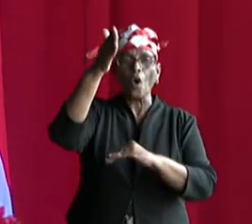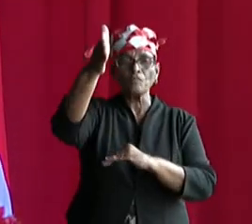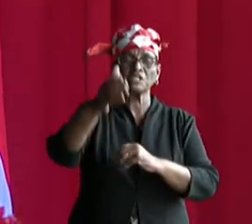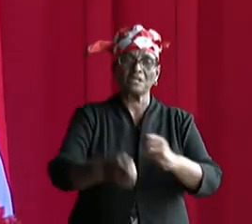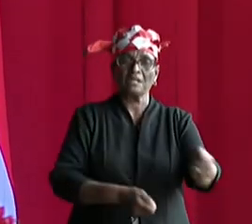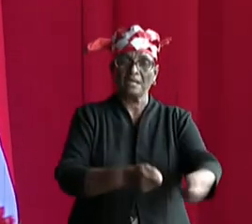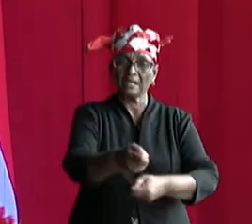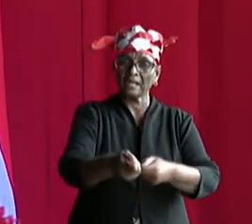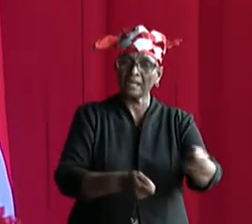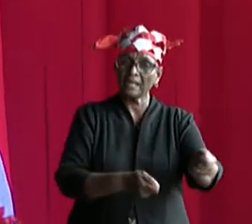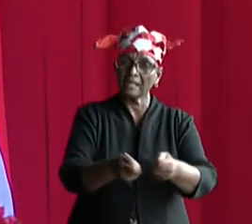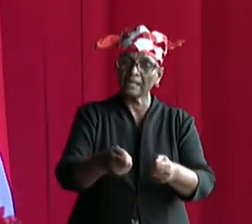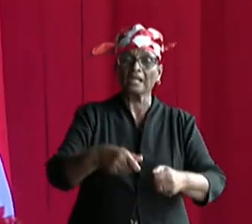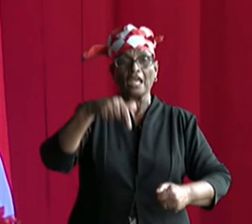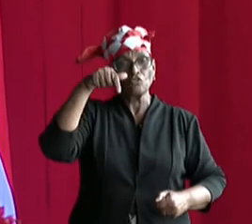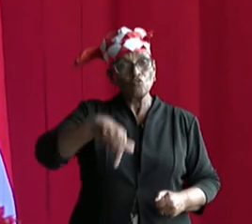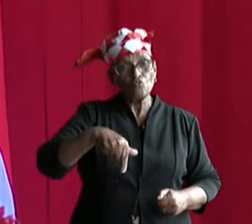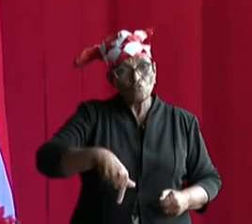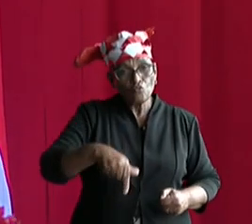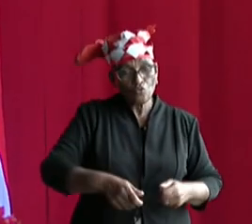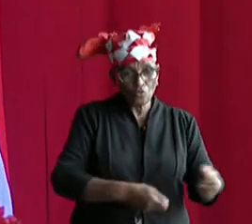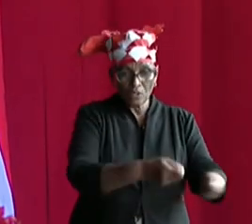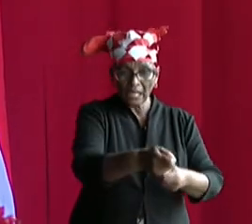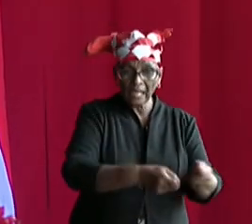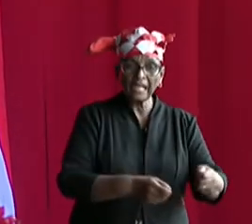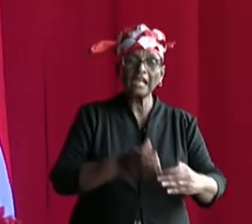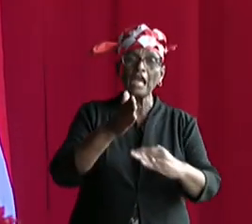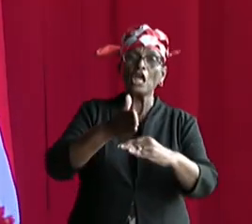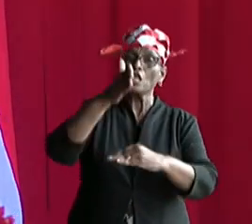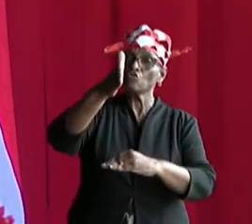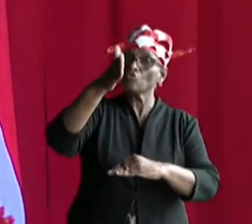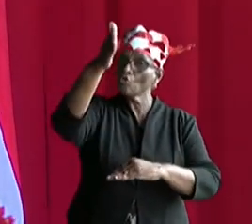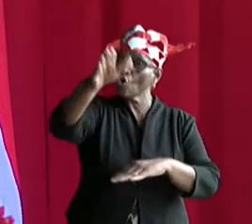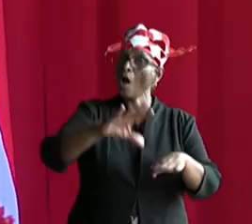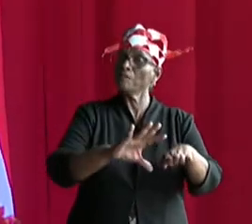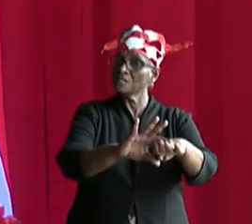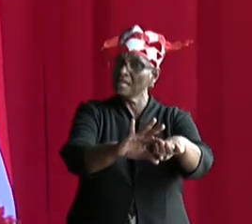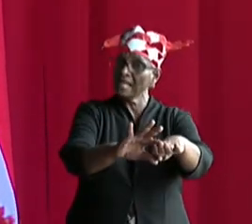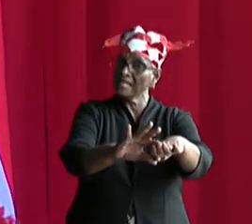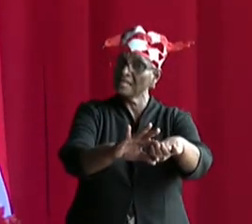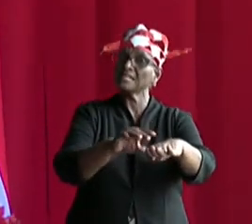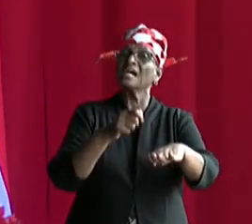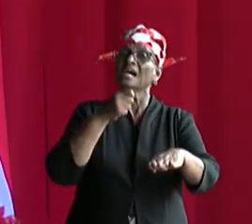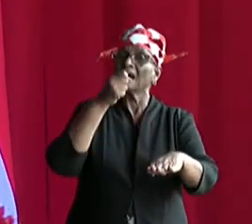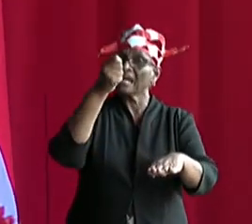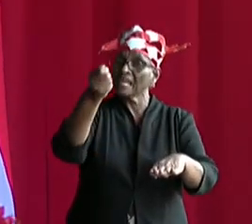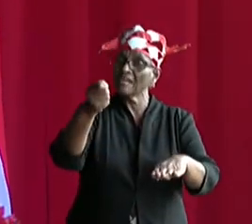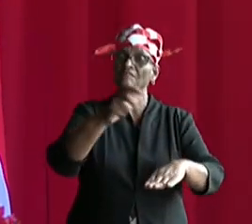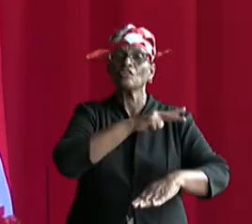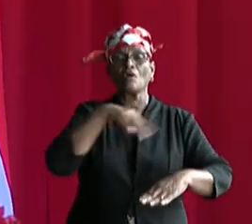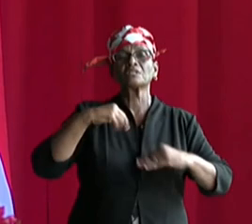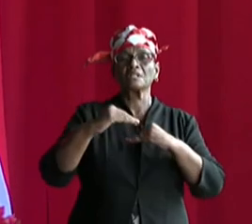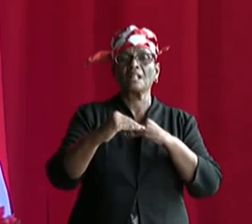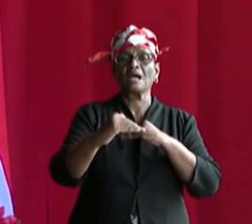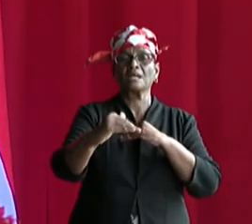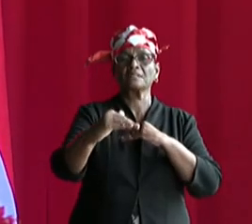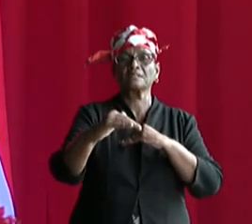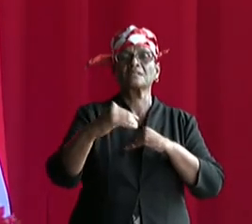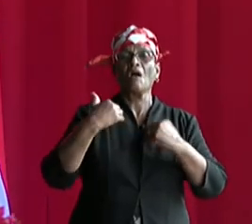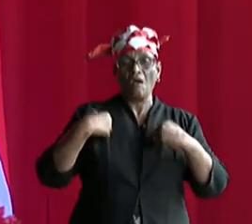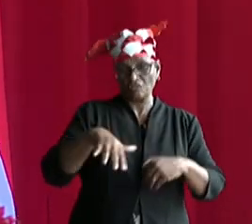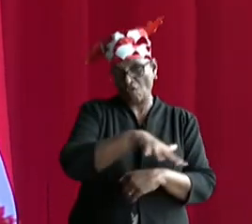regeringen, onze huidige en toekomstige leiders, gegeven zijn ons land, ons